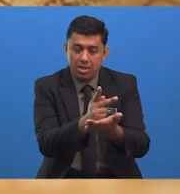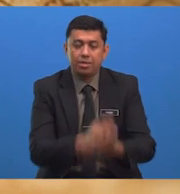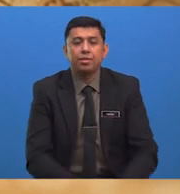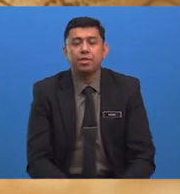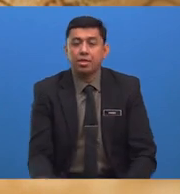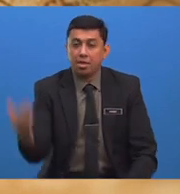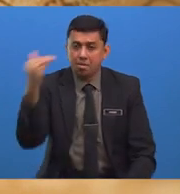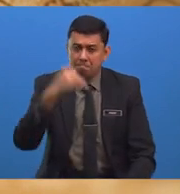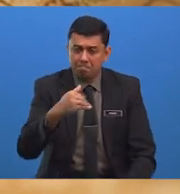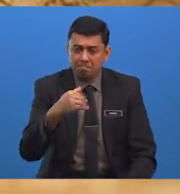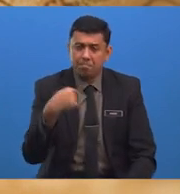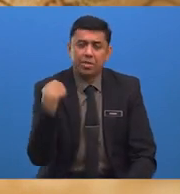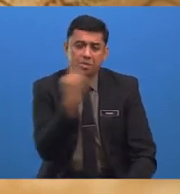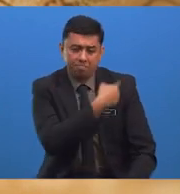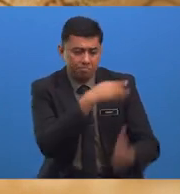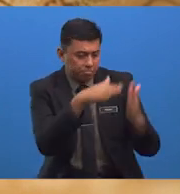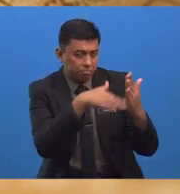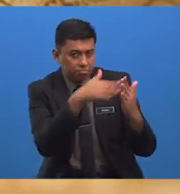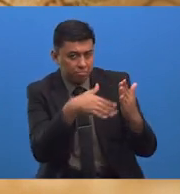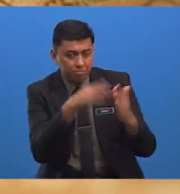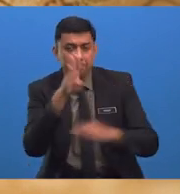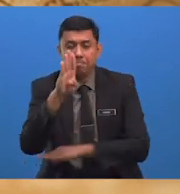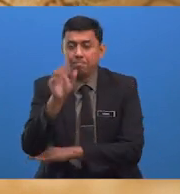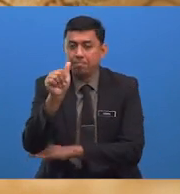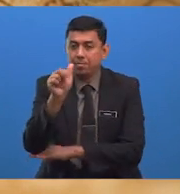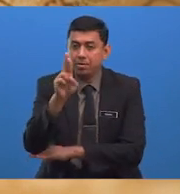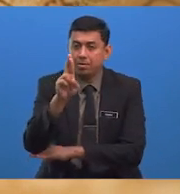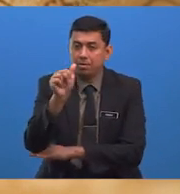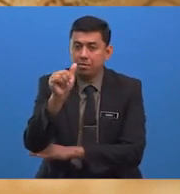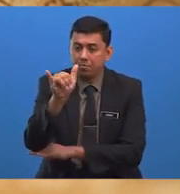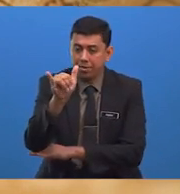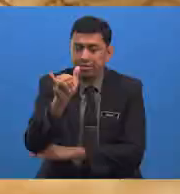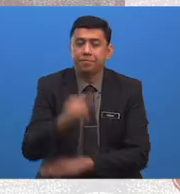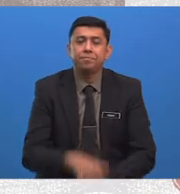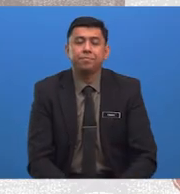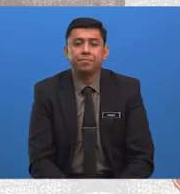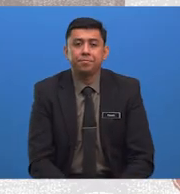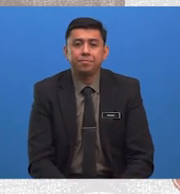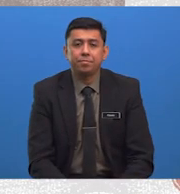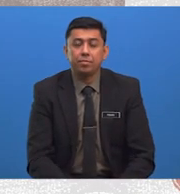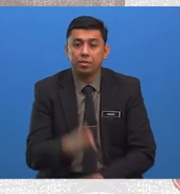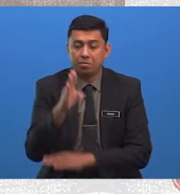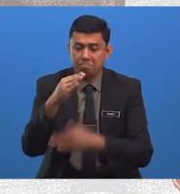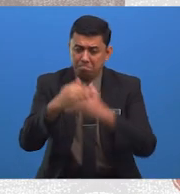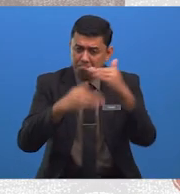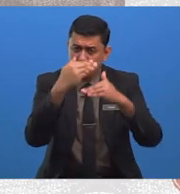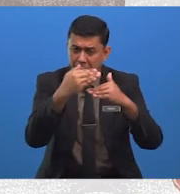Mari kita kaji pula pembinaan bare oleh masyarakat kerajaan Angkor. Bare